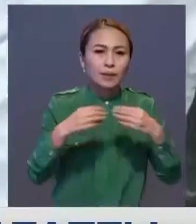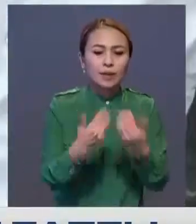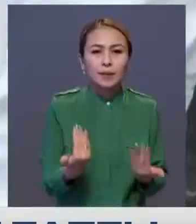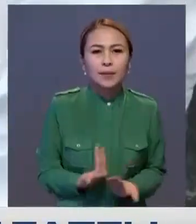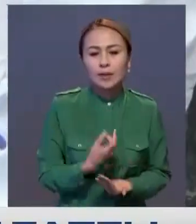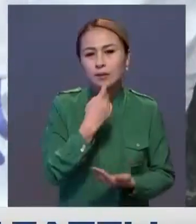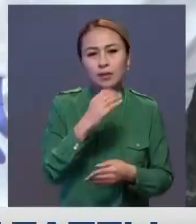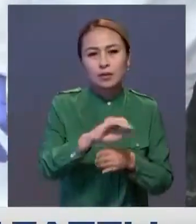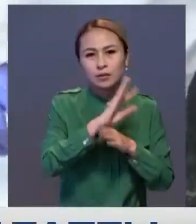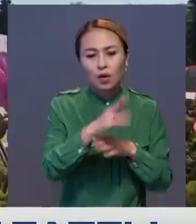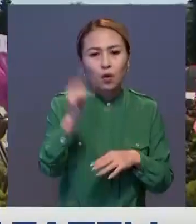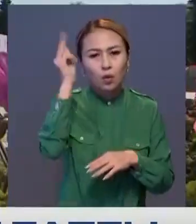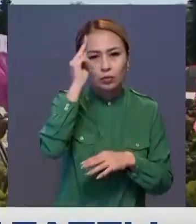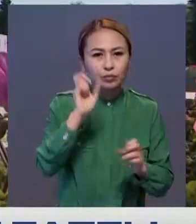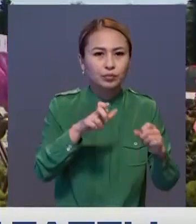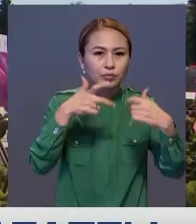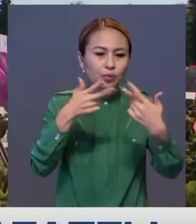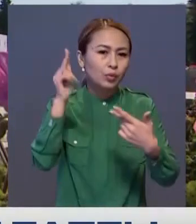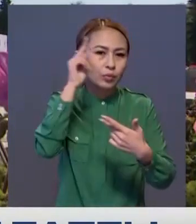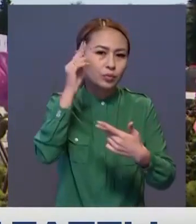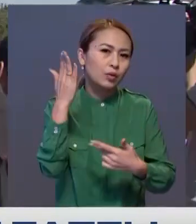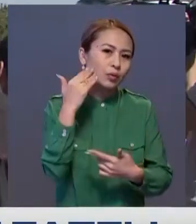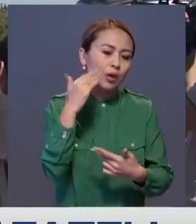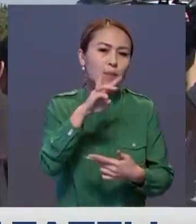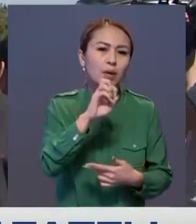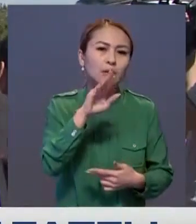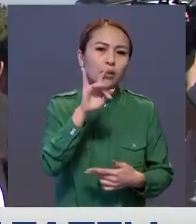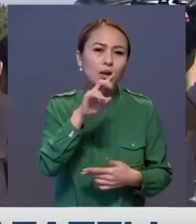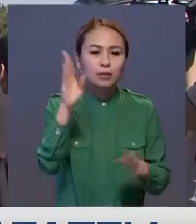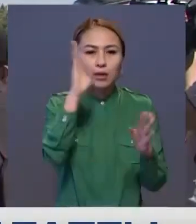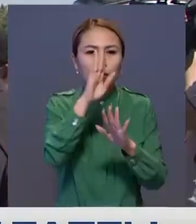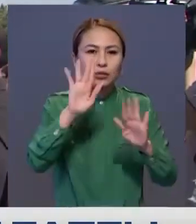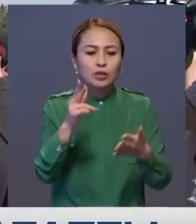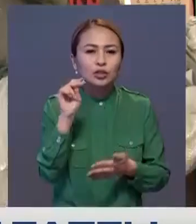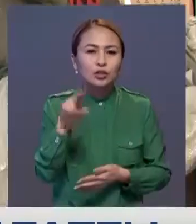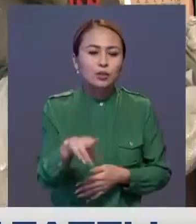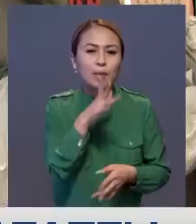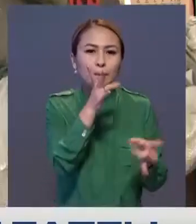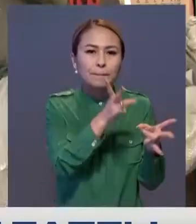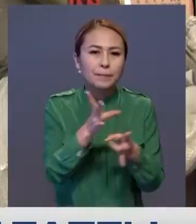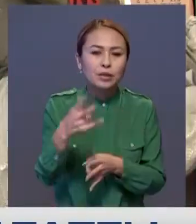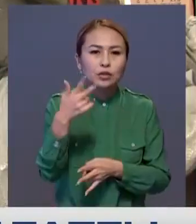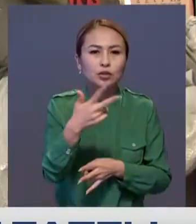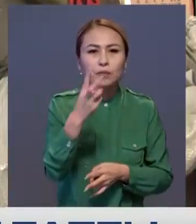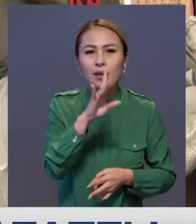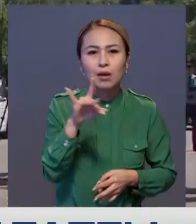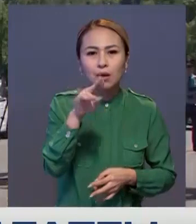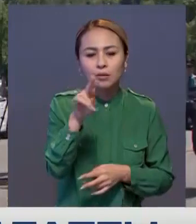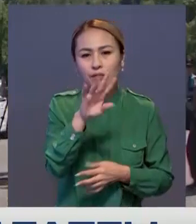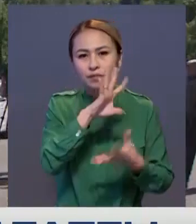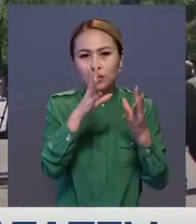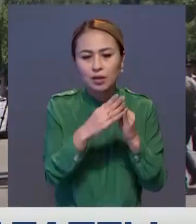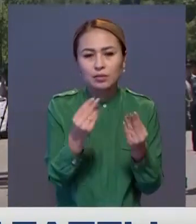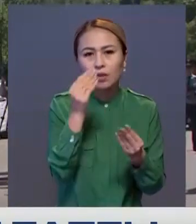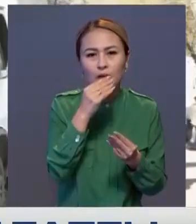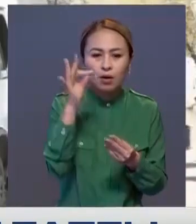балалар онлайн оқуға мүмкіндік алды. Мақтарал аудандағы табиғи апаттан зардап шеккендерге құны 3 миллиард теңгенің азық-түлігі мен